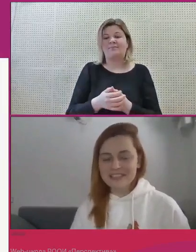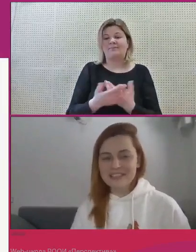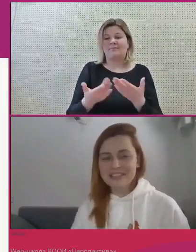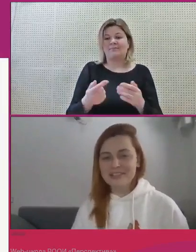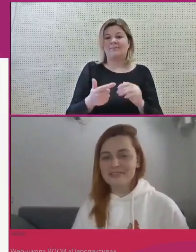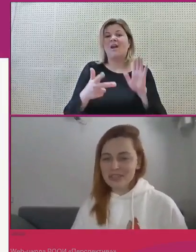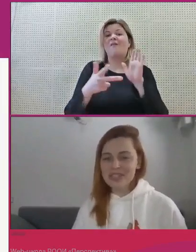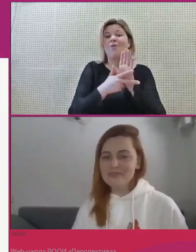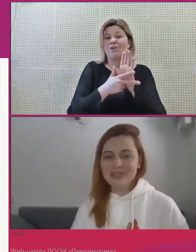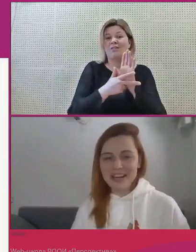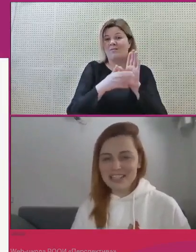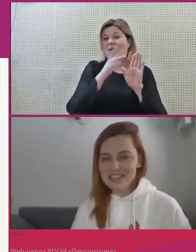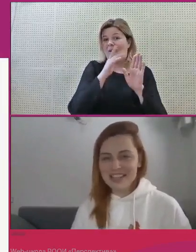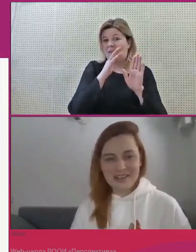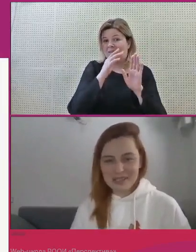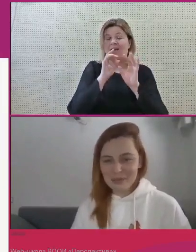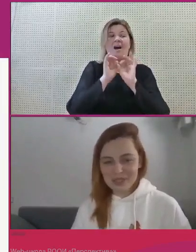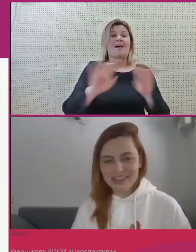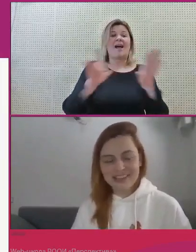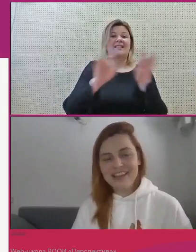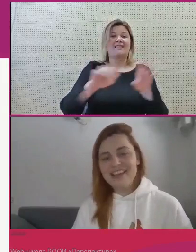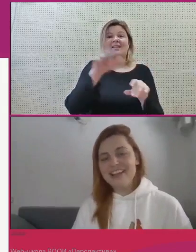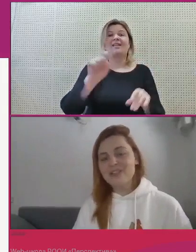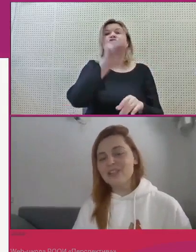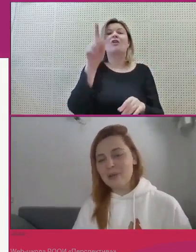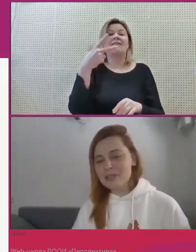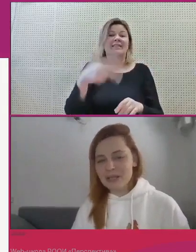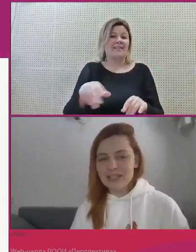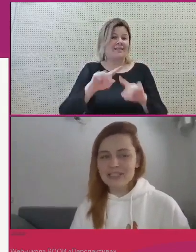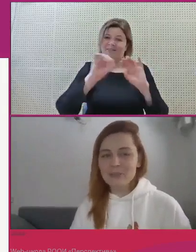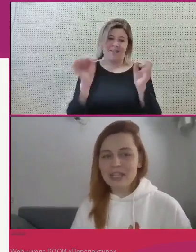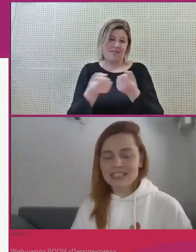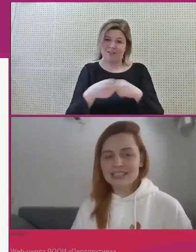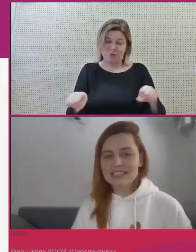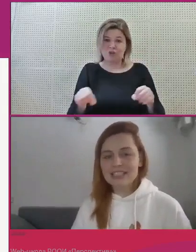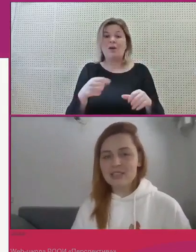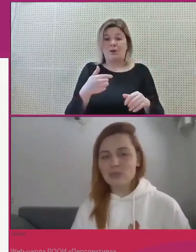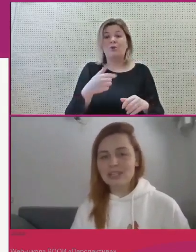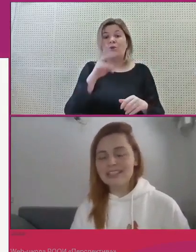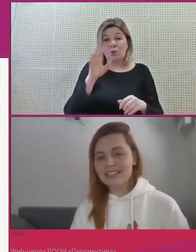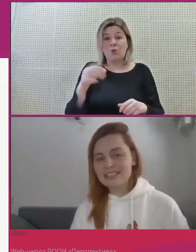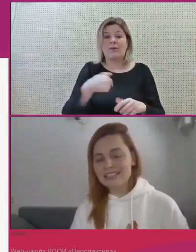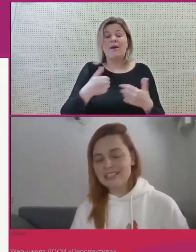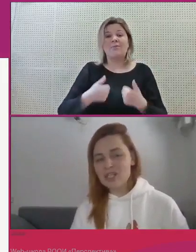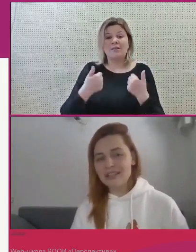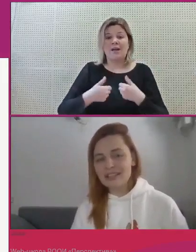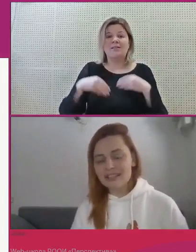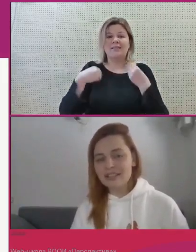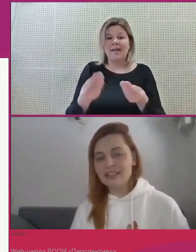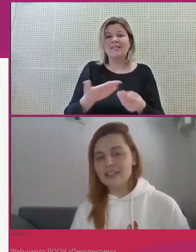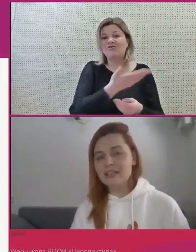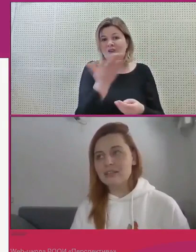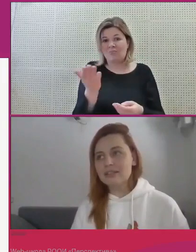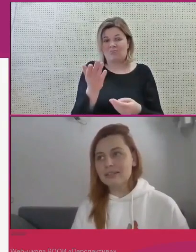8 лет выложить за 1.5 часа невозможно. Но я постаралась вам дать те инструменты и те